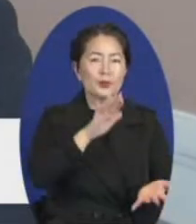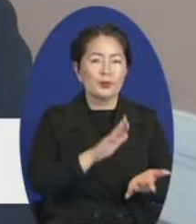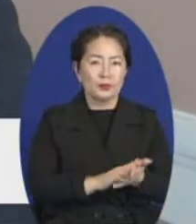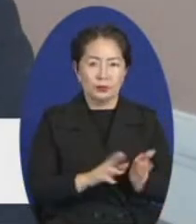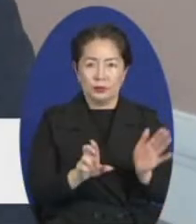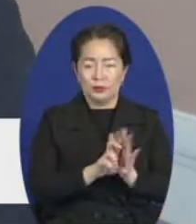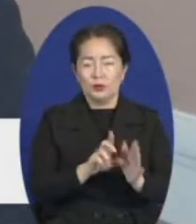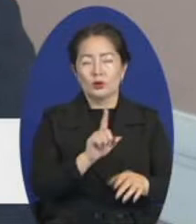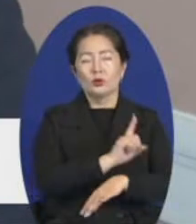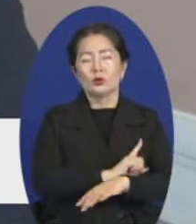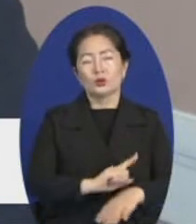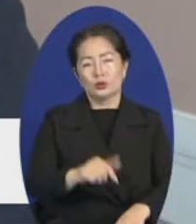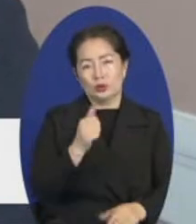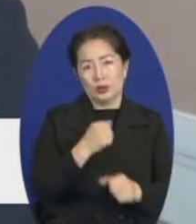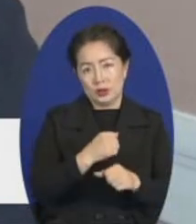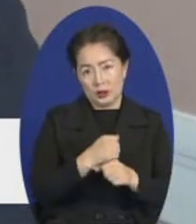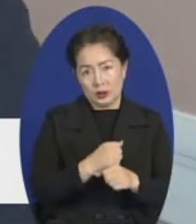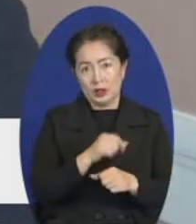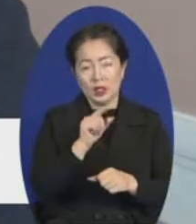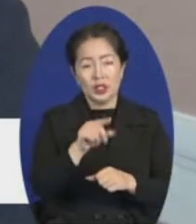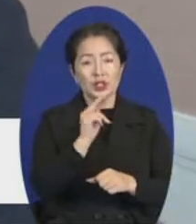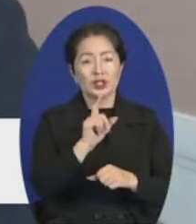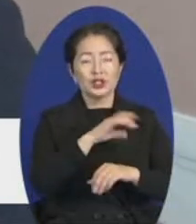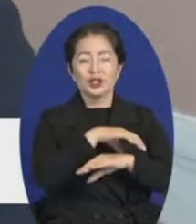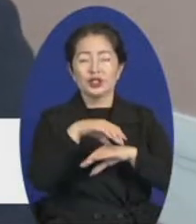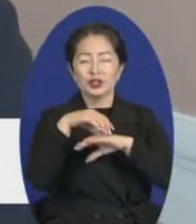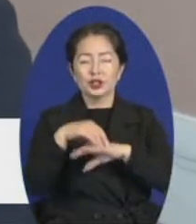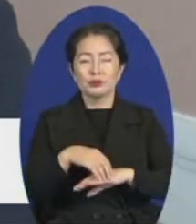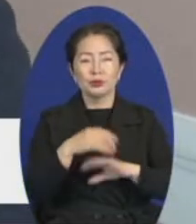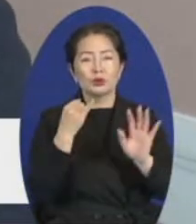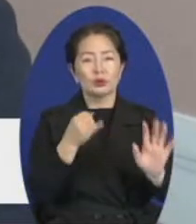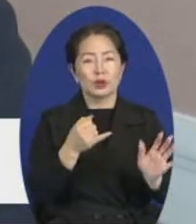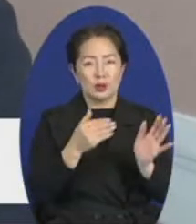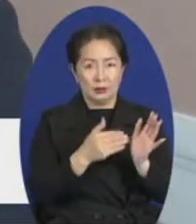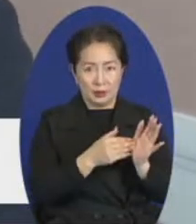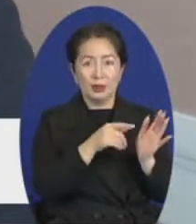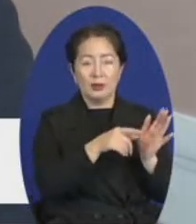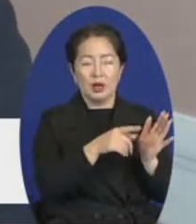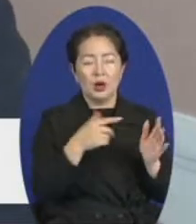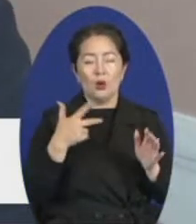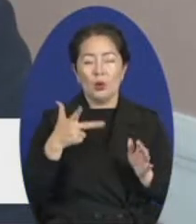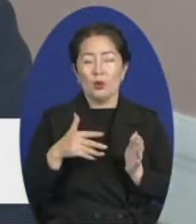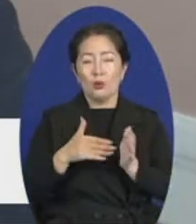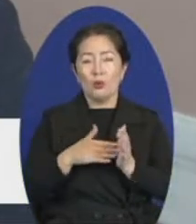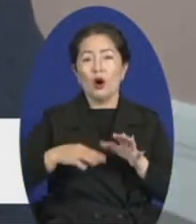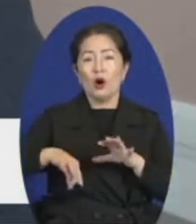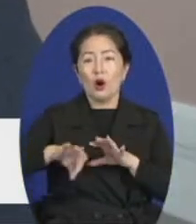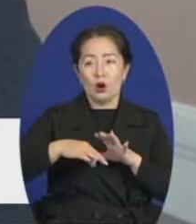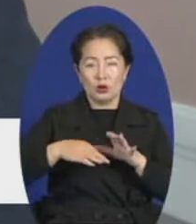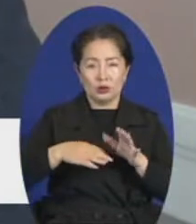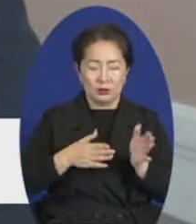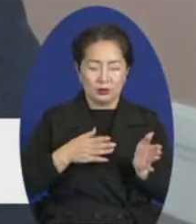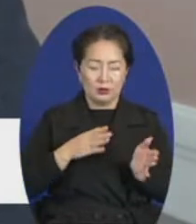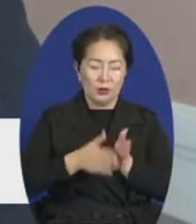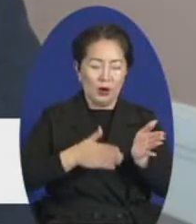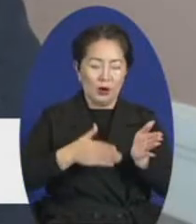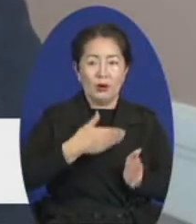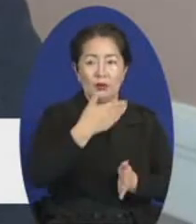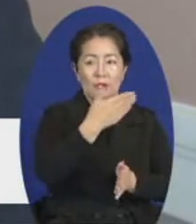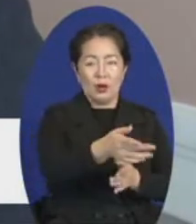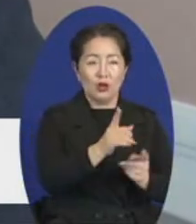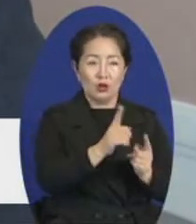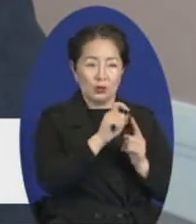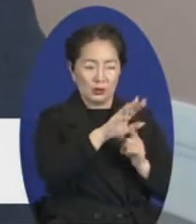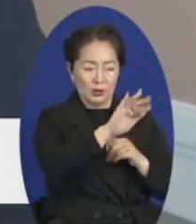дүнтэй үйл ажиллагаа болж байна. За, энэ чингэлгийн бөөгнөрөл 60,000 чингэлэг, за 30,000 хоосон чингэлэг байлаа гэхэд хятадын төмөр зам хоосон чингэлгийн гал